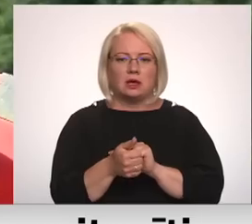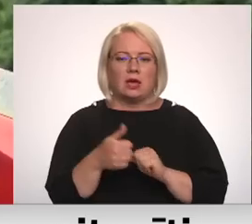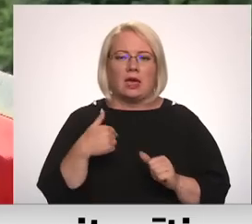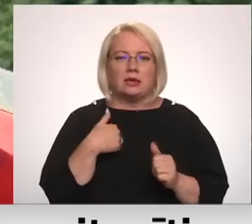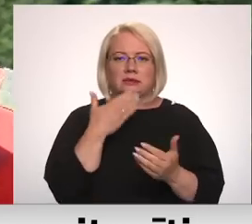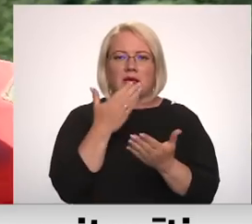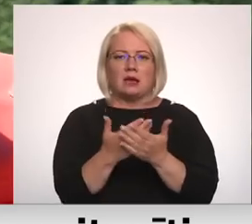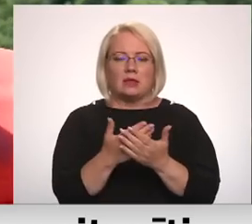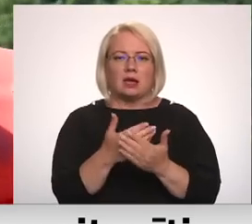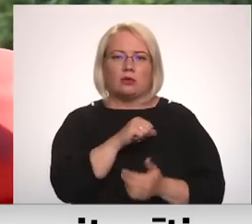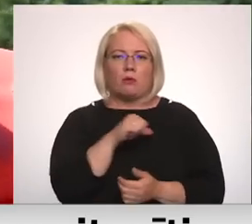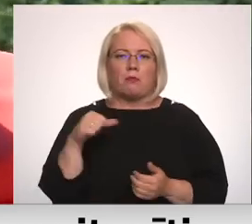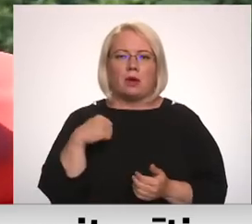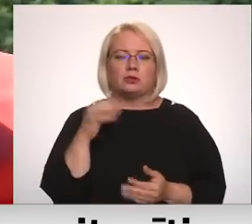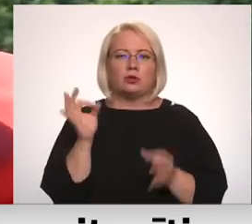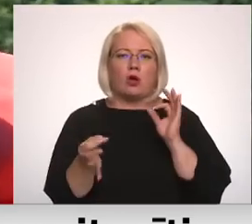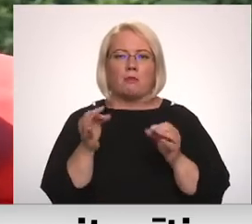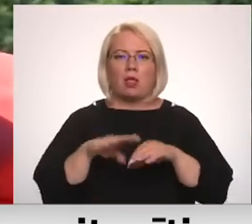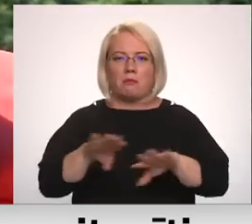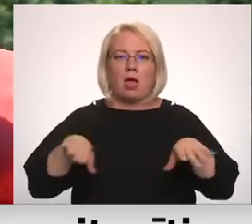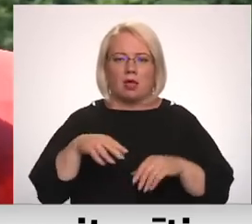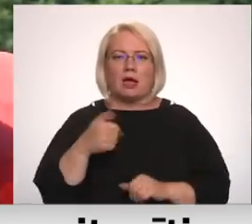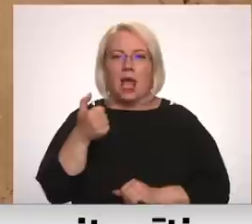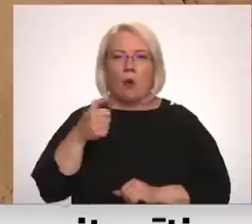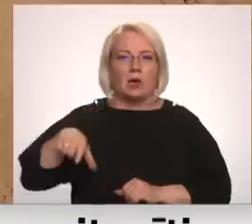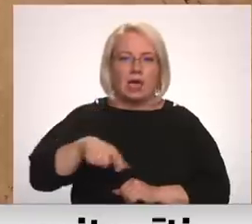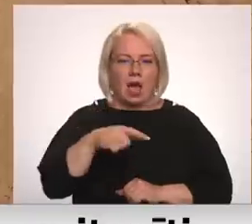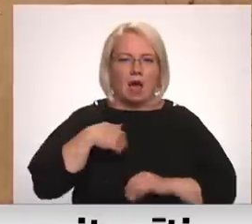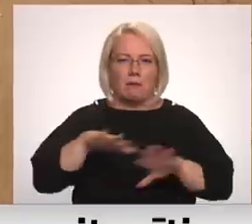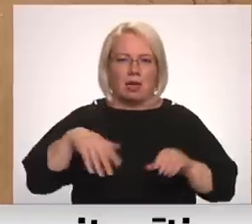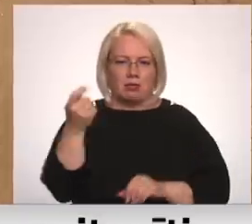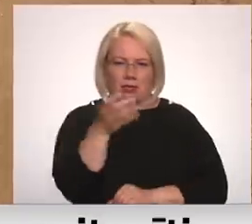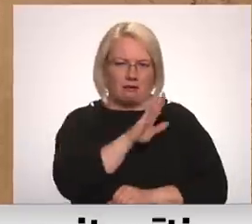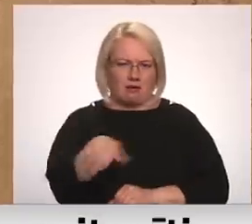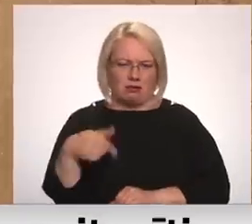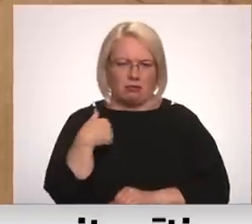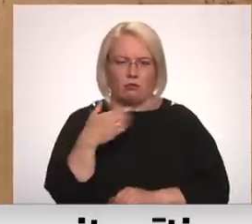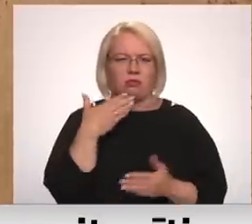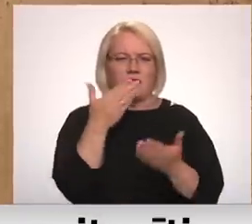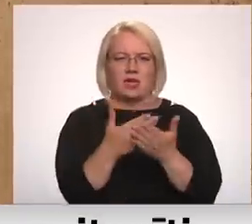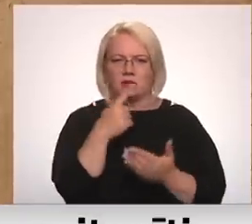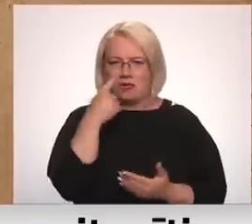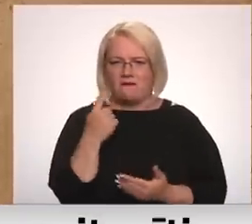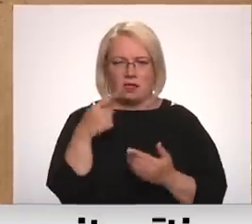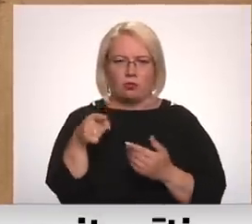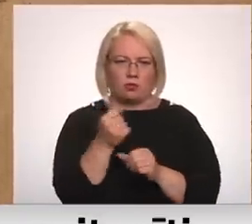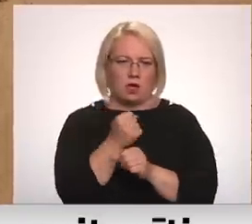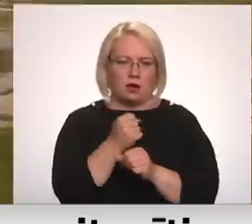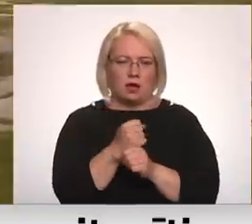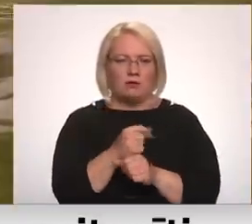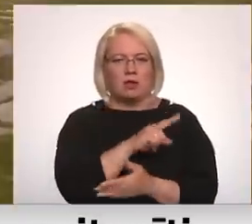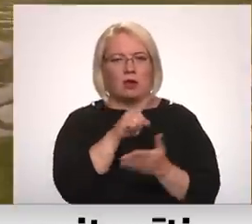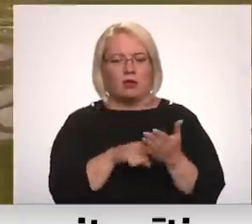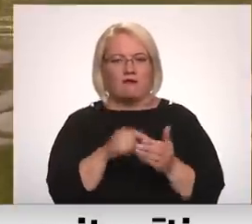ieteiktu, tu pats varbūt diezgan normāli peldu, bet nu, es Gaujā nekad nepeldu. Nē, es saku, ka nevienam citam to darīt. Bieži sanāk Gaujā